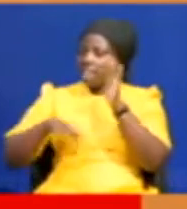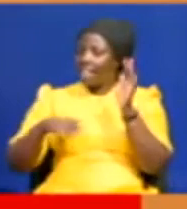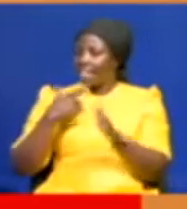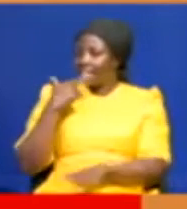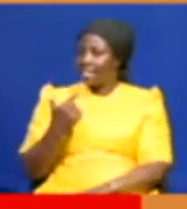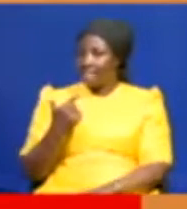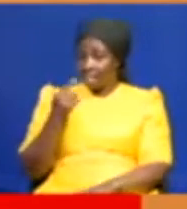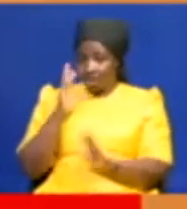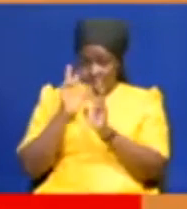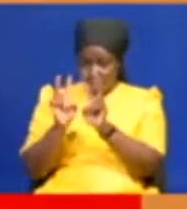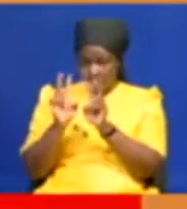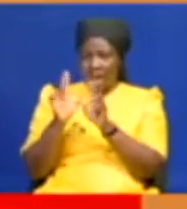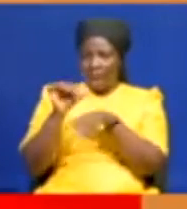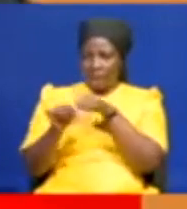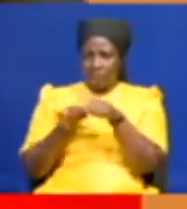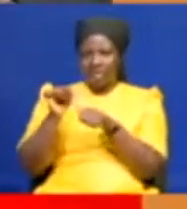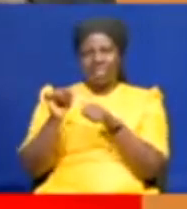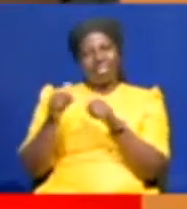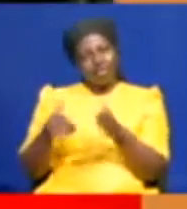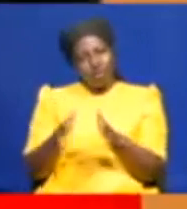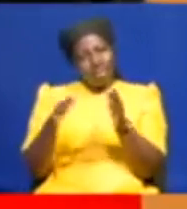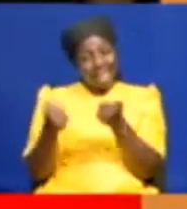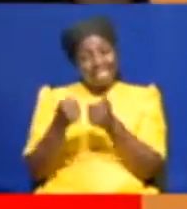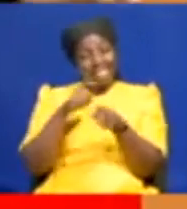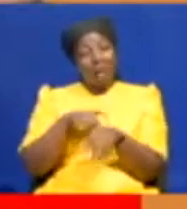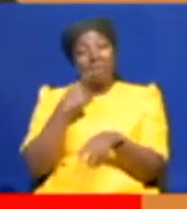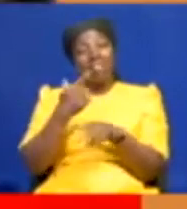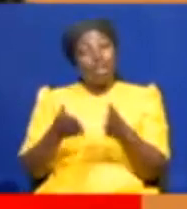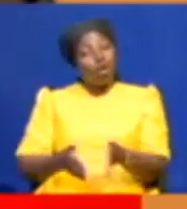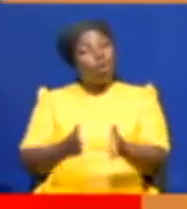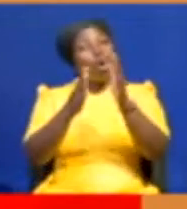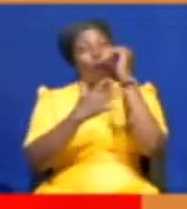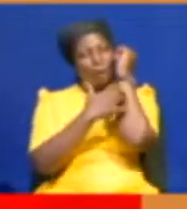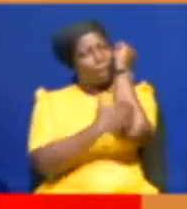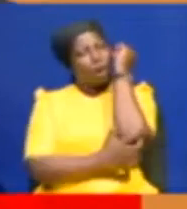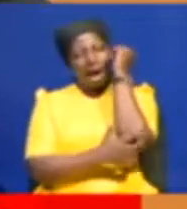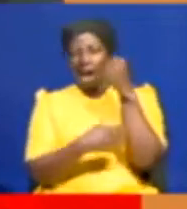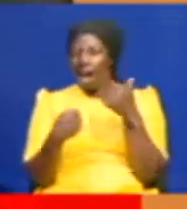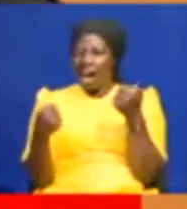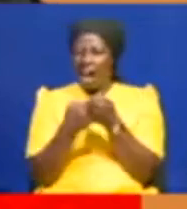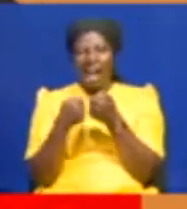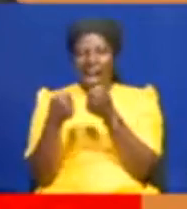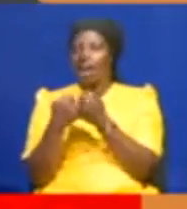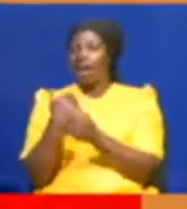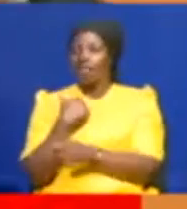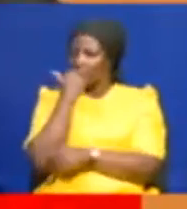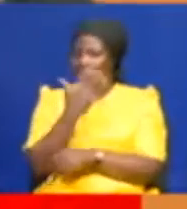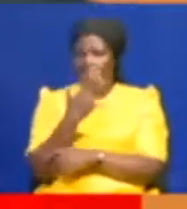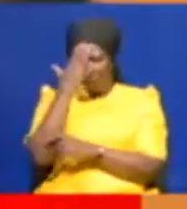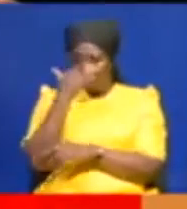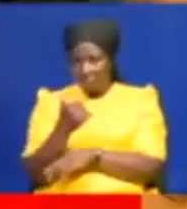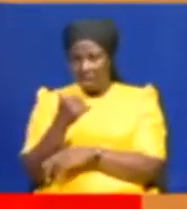na uangalie sana mambo ya ajali ya barabara. Na wakati tunasema barabara ni mbaya, hakukuagi ajali hizo nyingi barabara kwa sababu hakuna